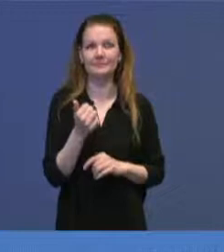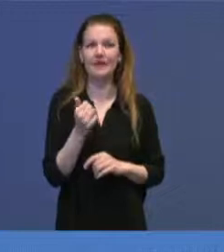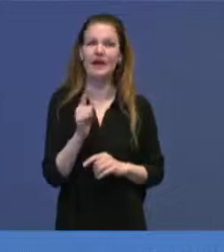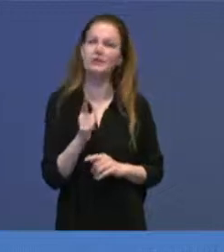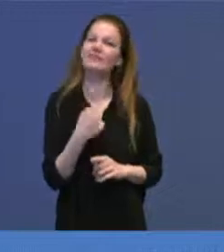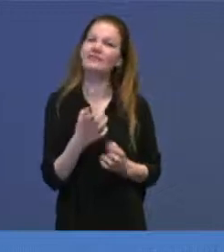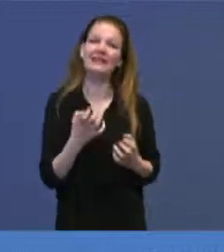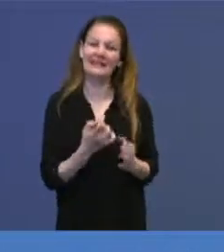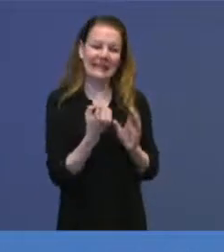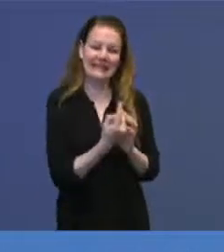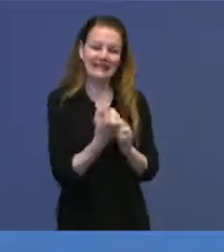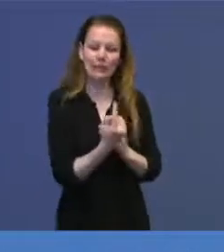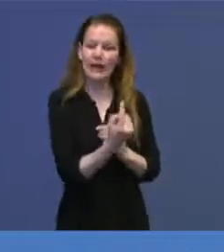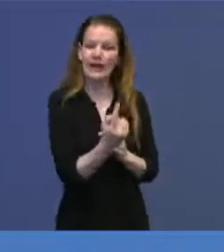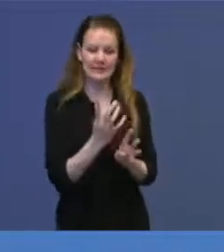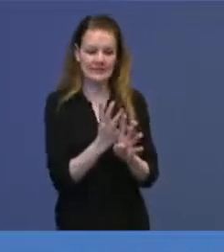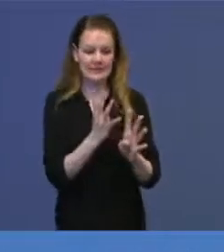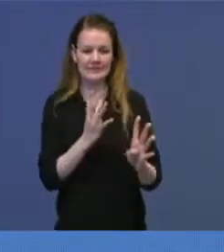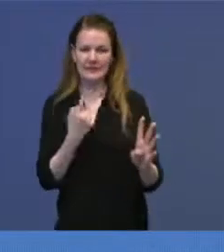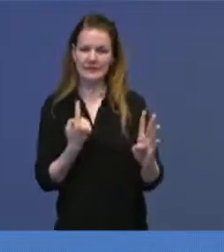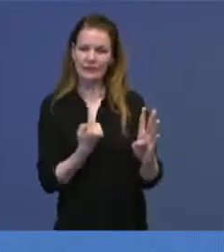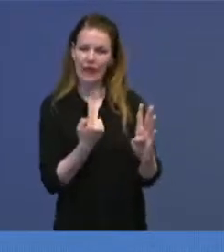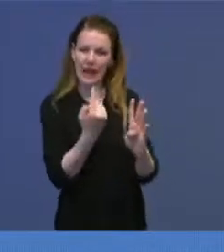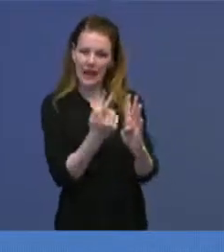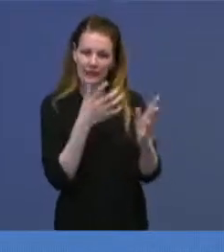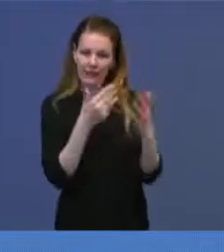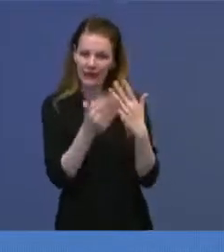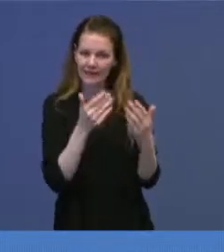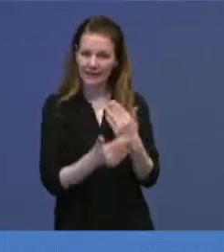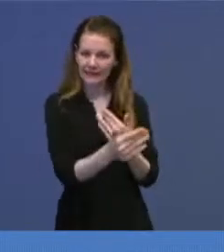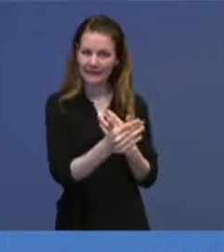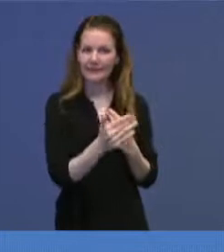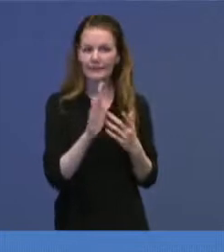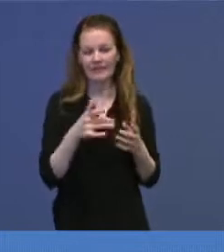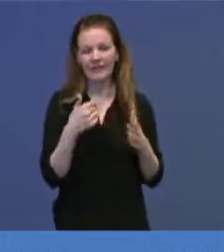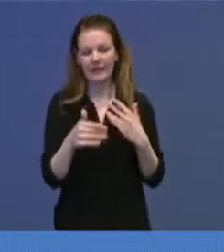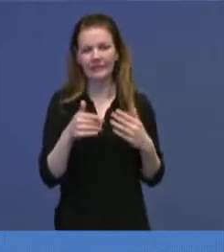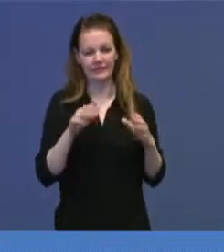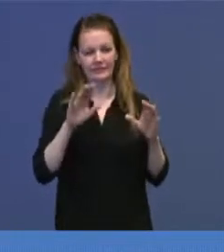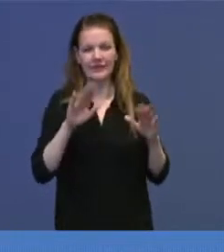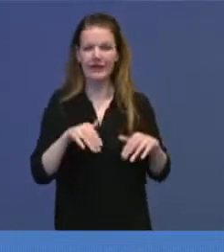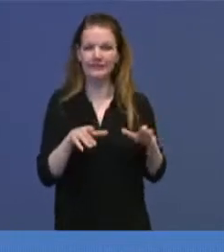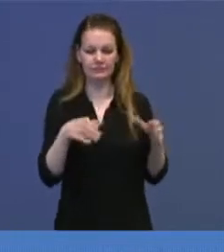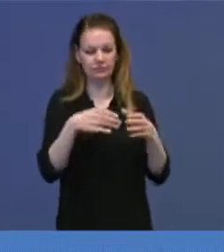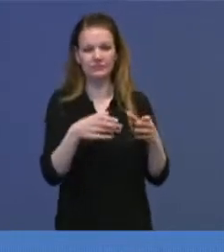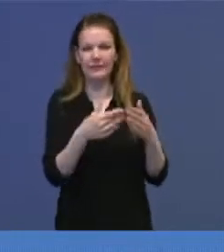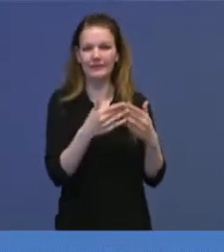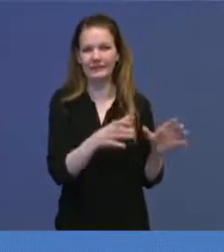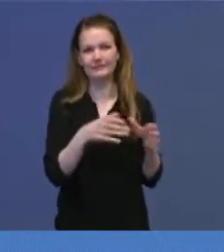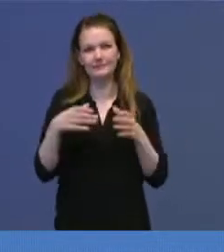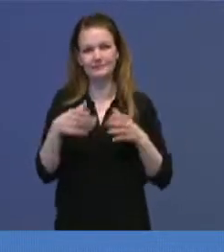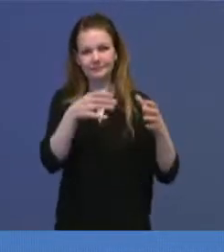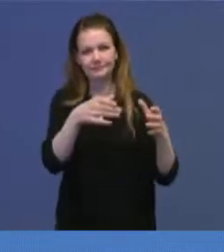hver eneste asylsøker fra Ukraina. Men dette vil kunne legge press på